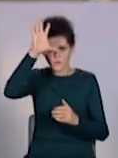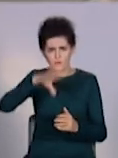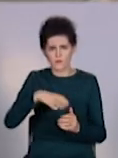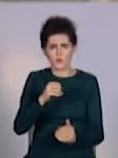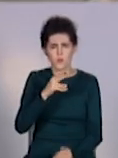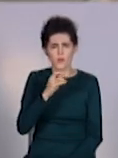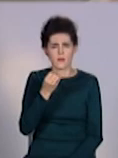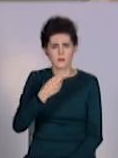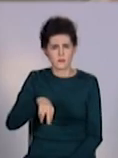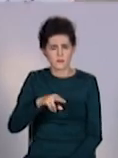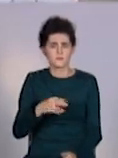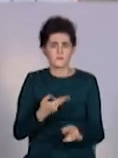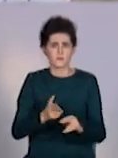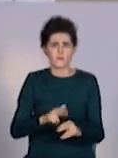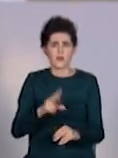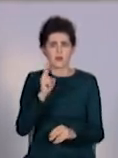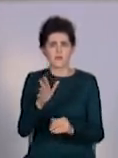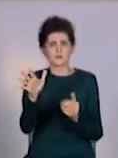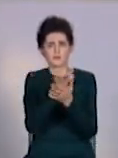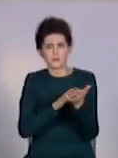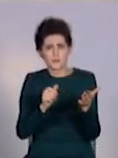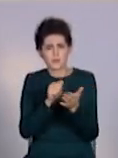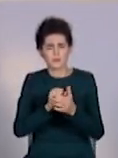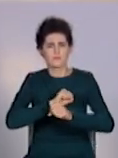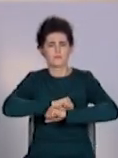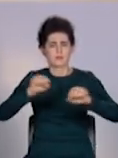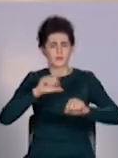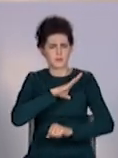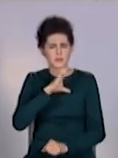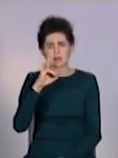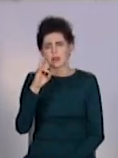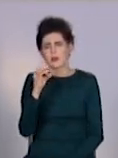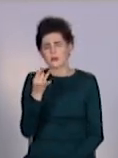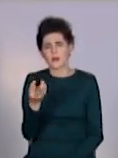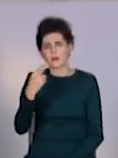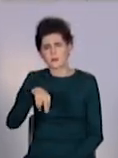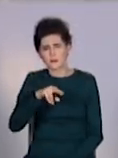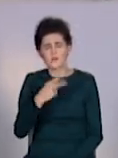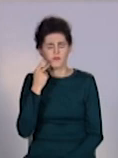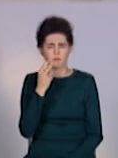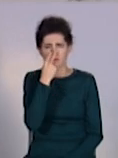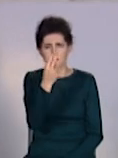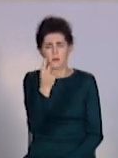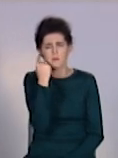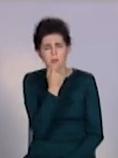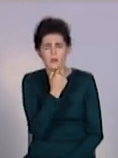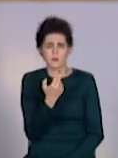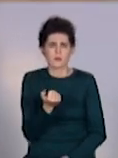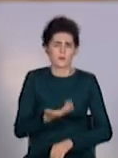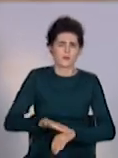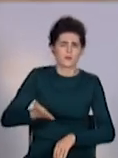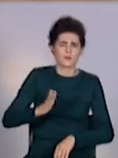під'їзді. В її квартирі пошкодження внаслідок вибуху снаряду. Просто плачу кожен раз. Тяжело було все